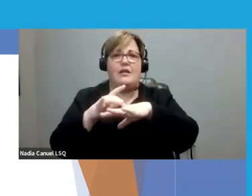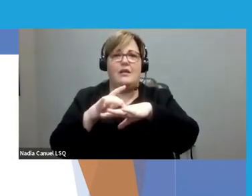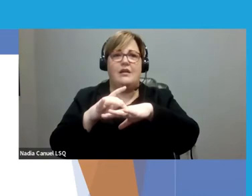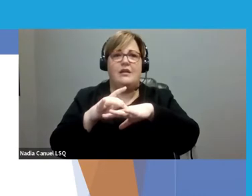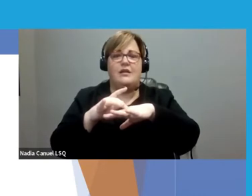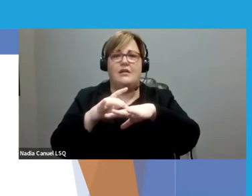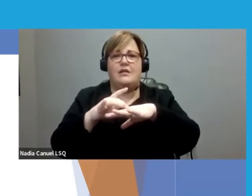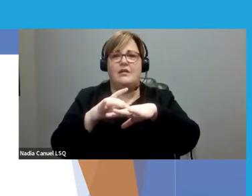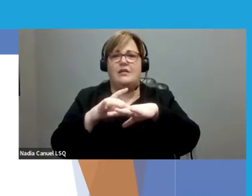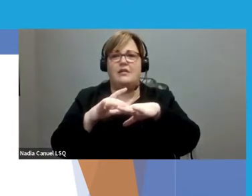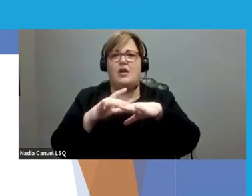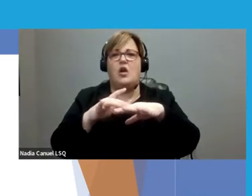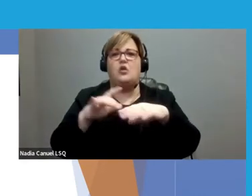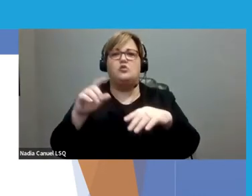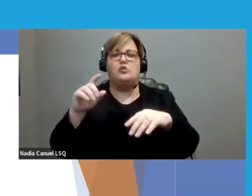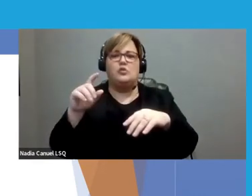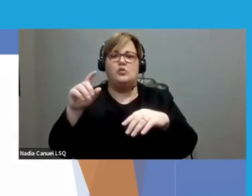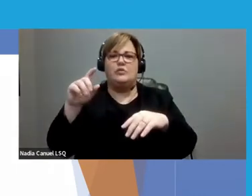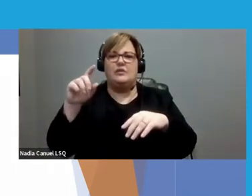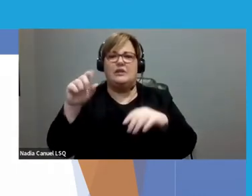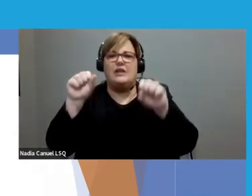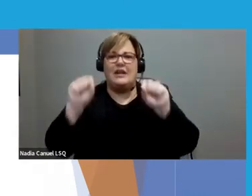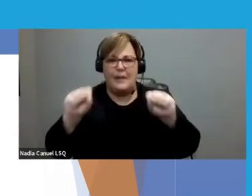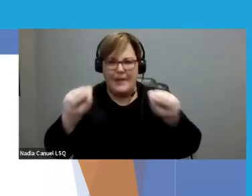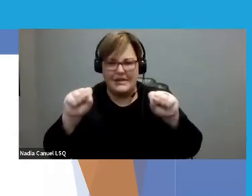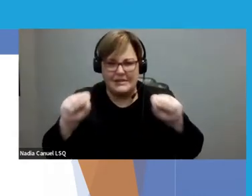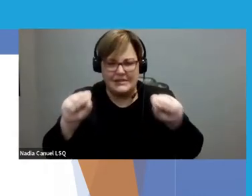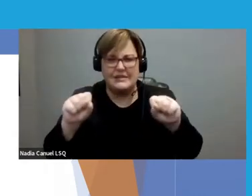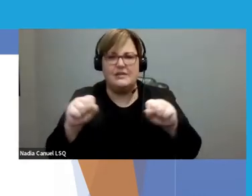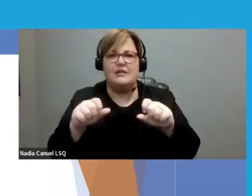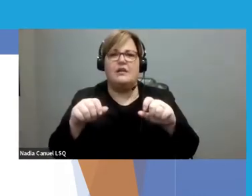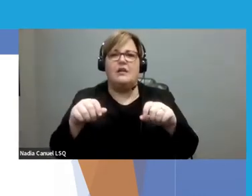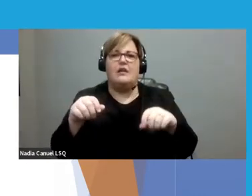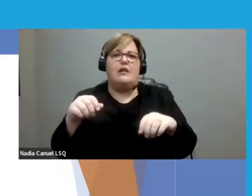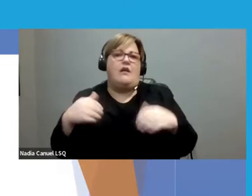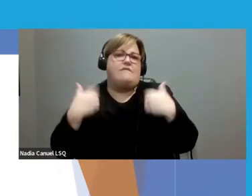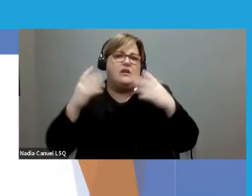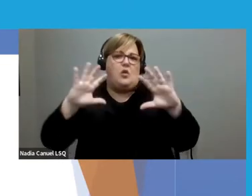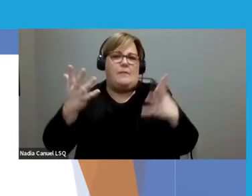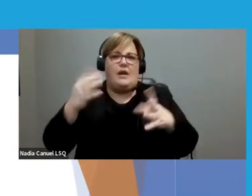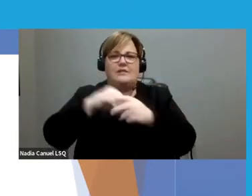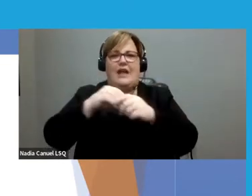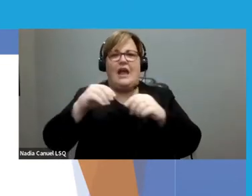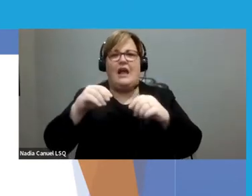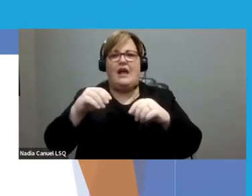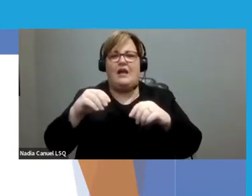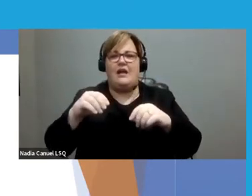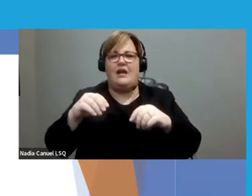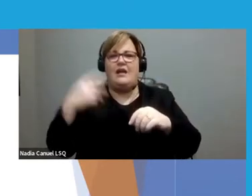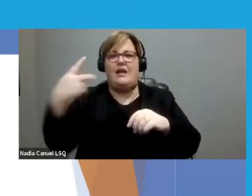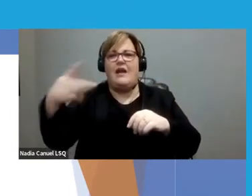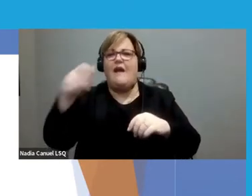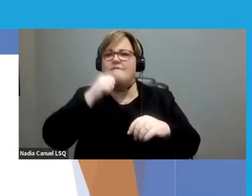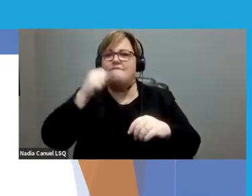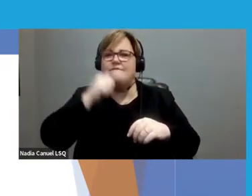l'intersection du sexisme et du capacitisme se vit dans la trajectoire de vie des femmes